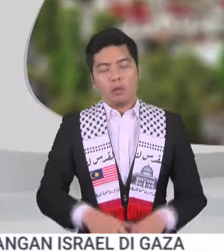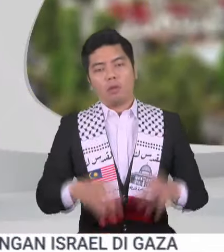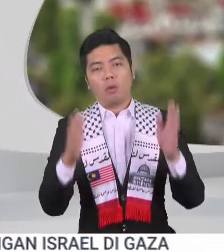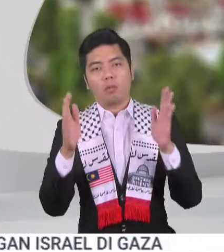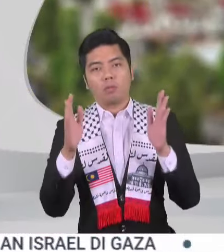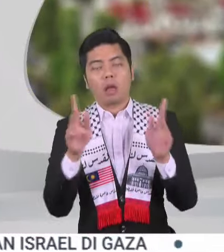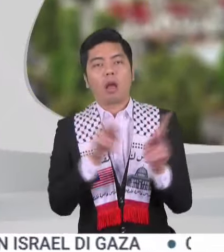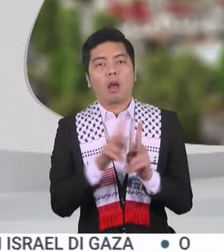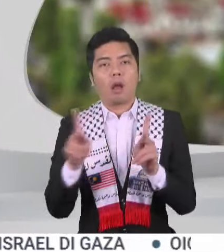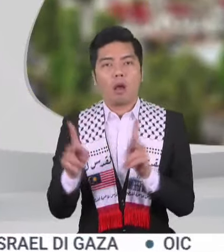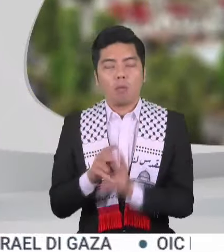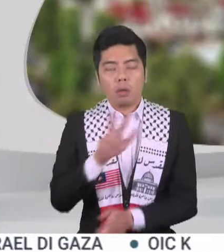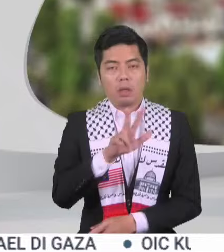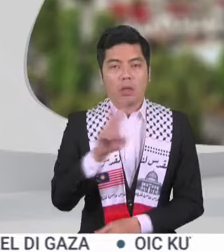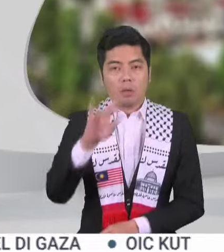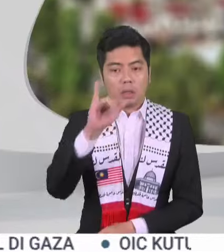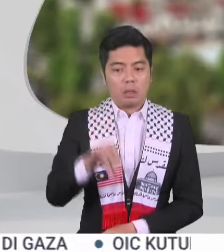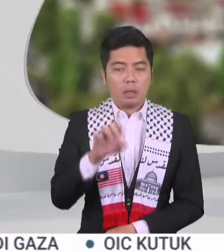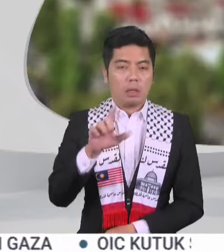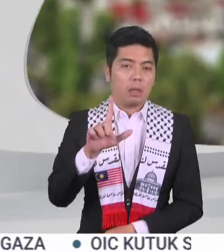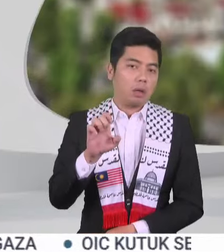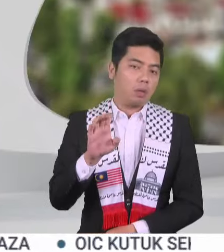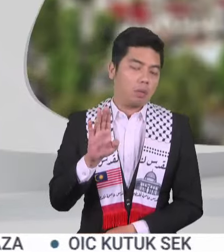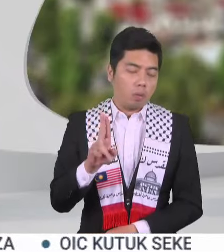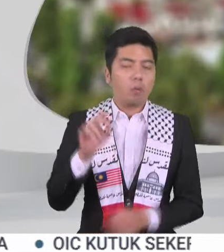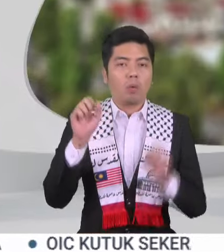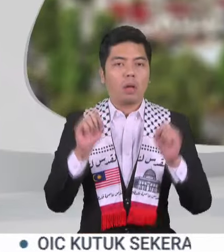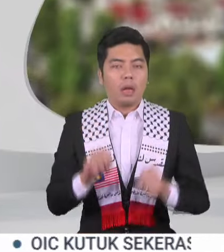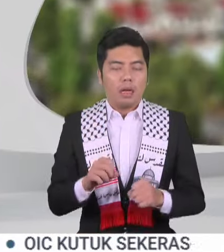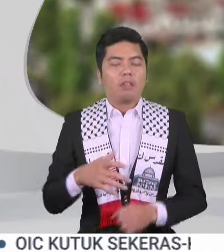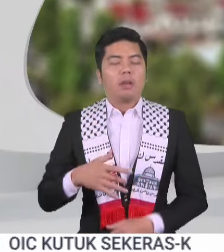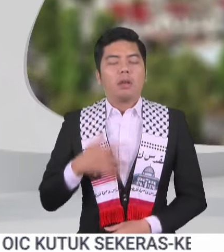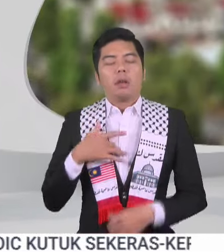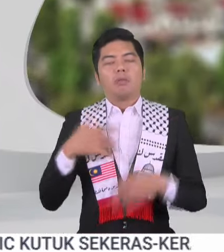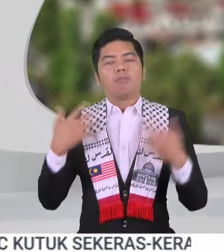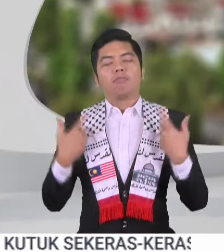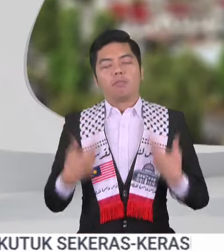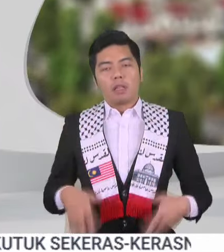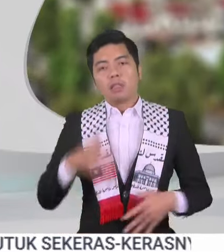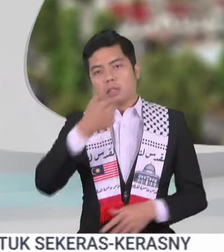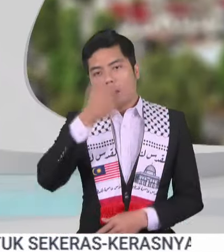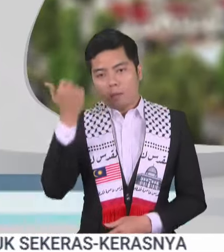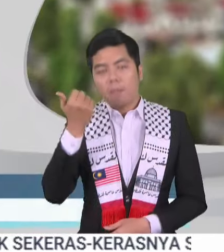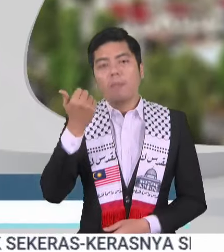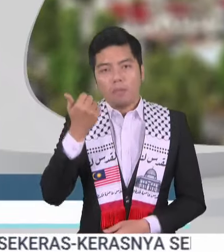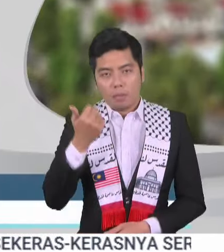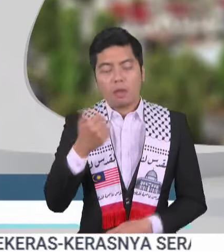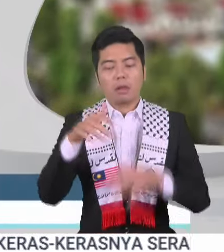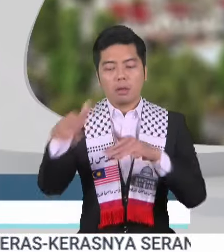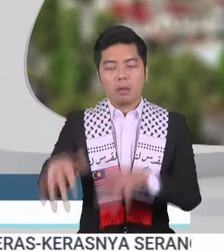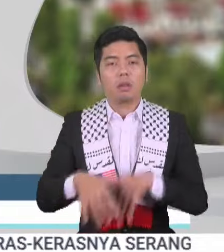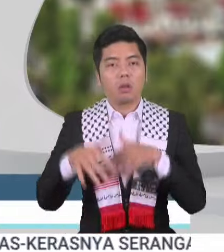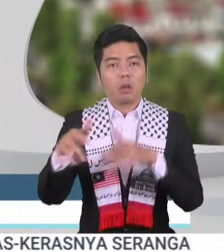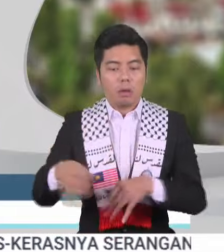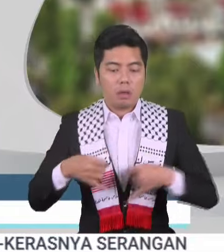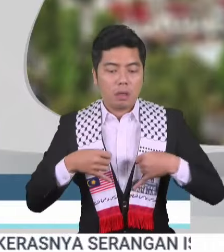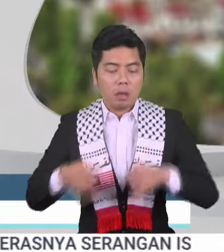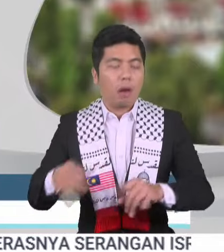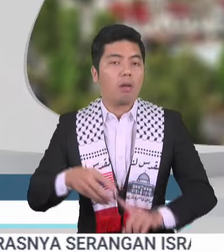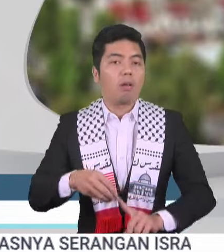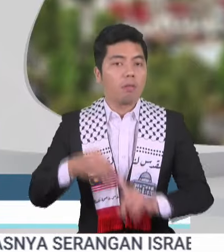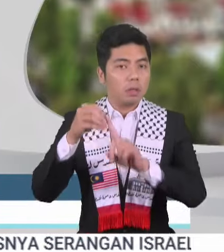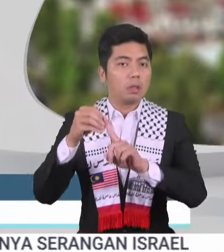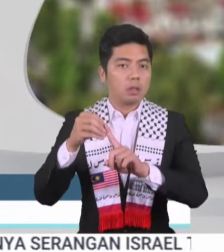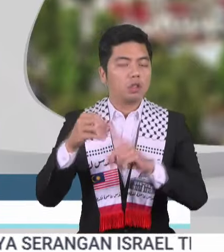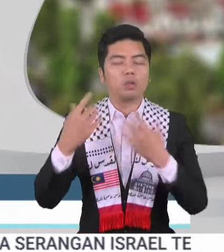Penduduk tiga buah kampung di Jelebu kini mampu menarik nafas lega. Ia susulan jambatan pertanian yang menjadi laluan utama